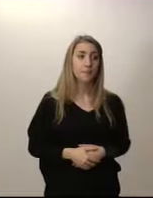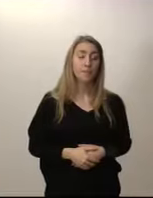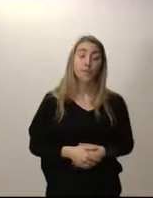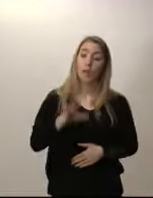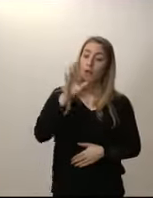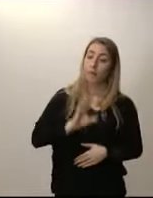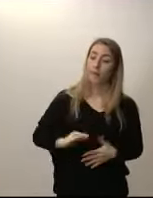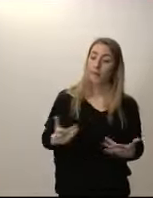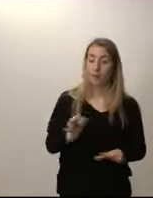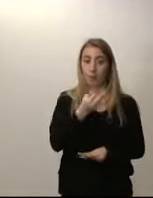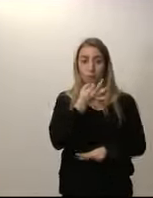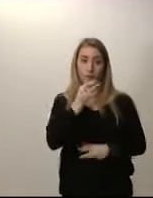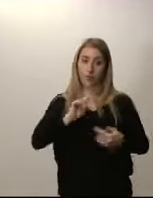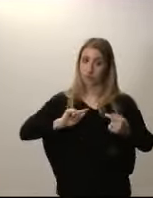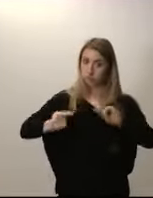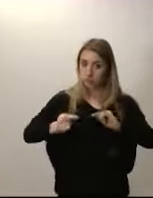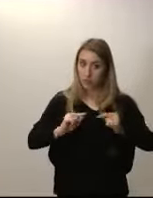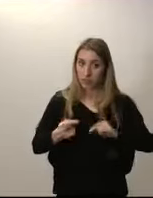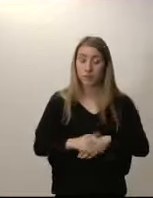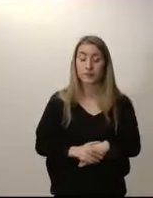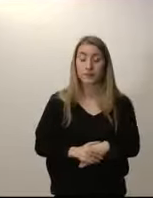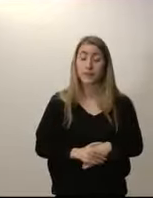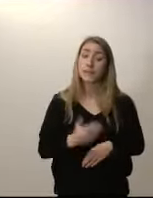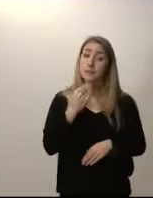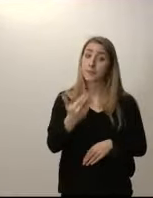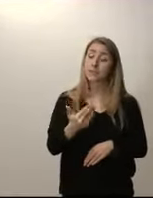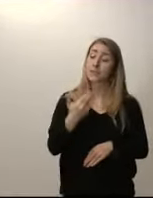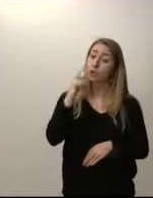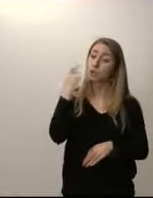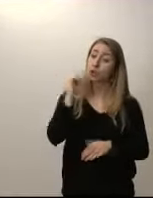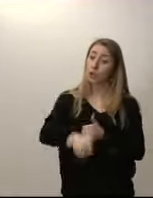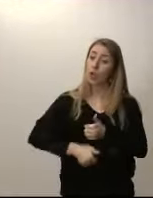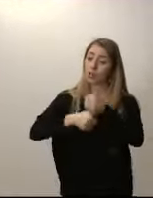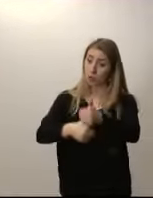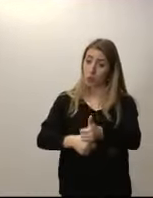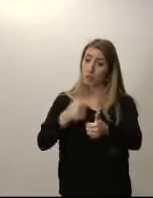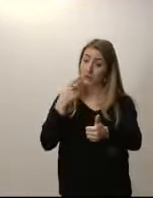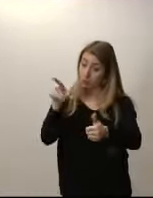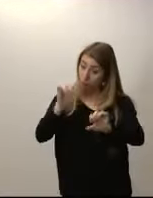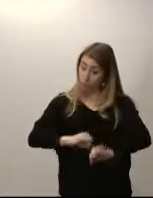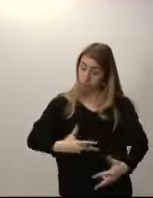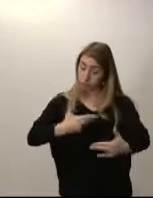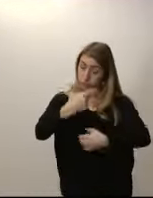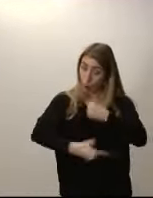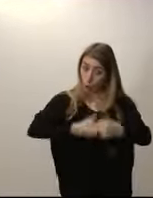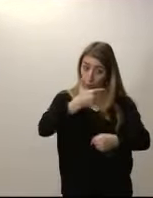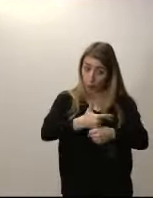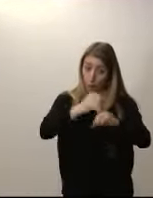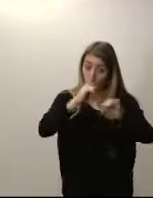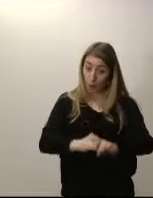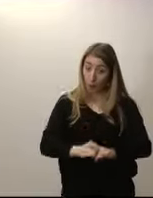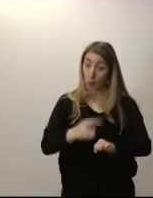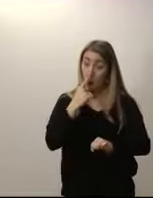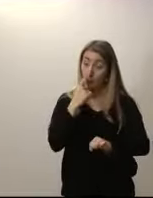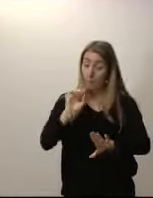Monsieur le... Oui, oui. Bon. Si en 2 ans, monsieur l'adjoint, vous pouvez réduire significativement le niveau d'endettement de telle